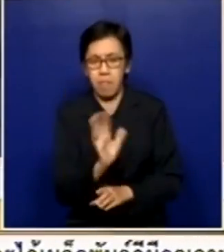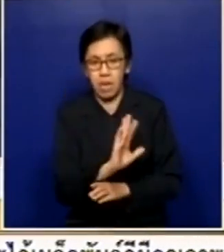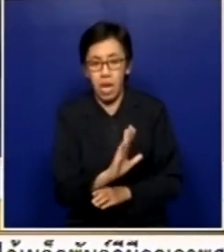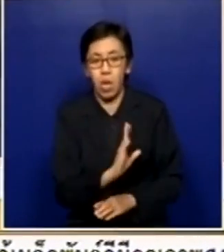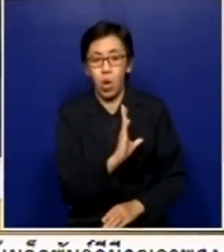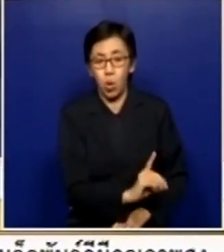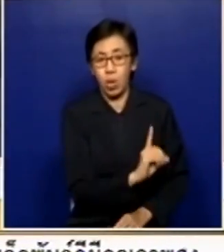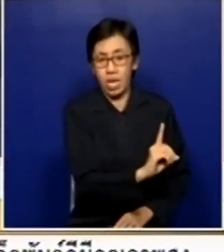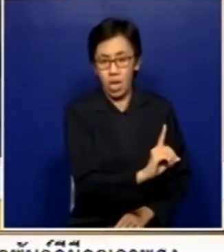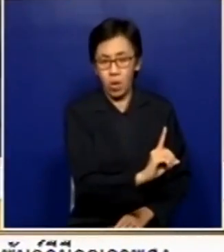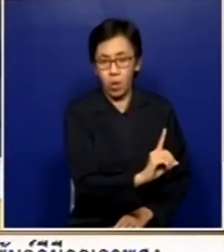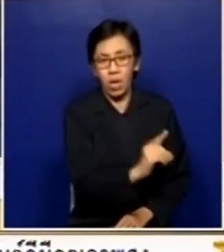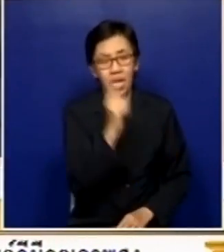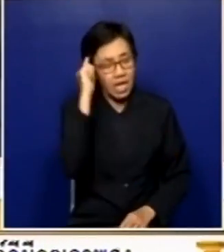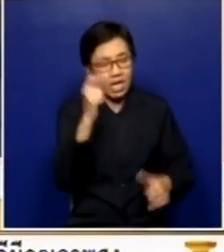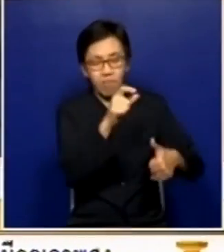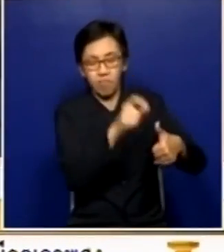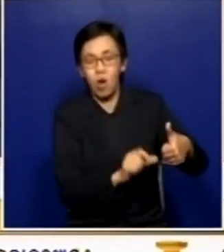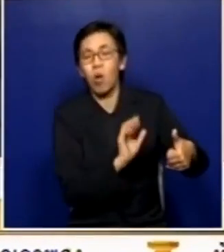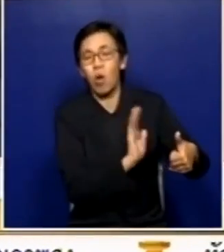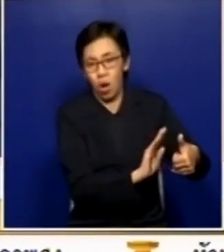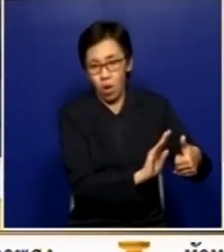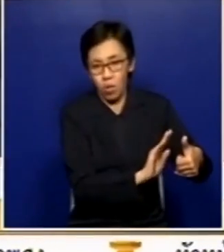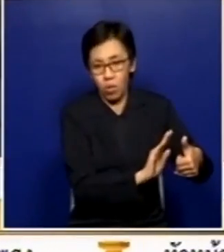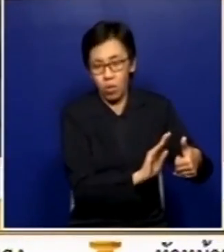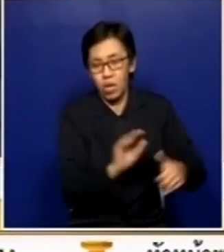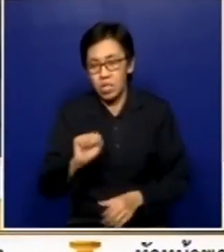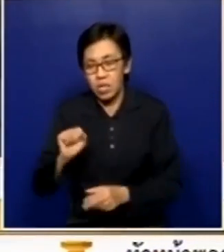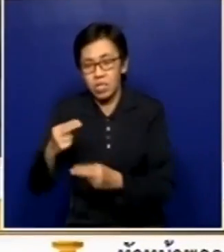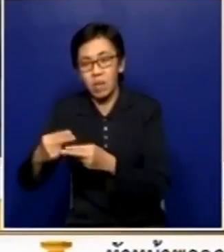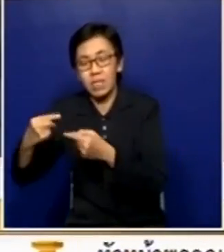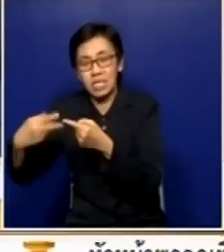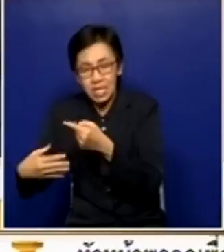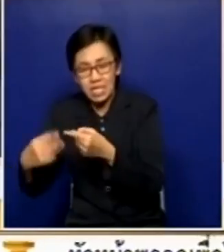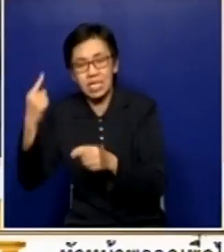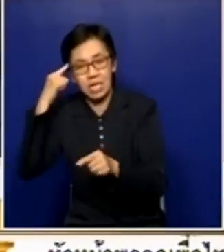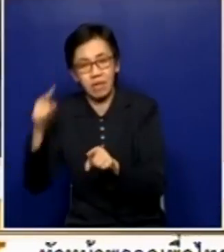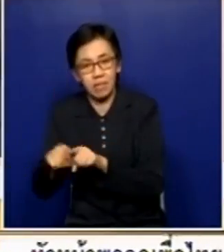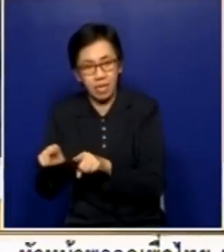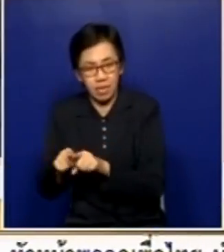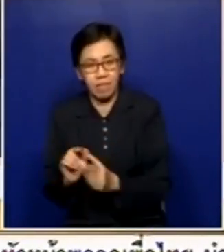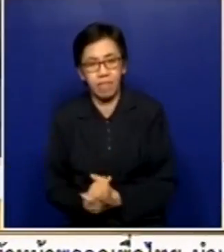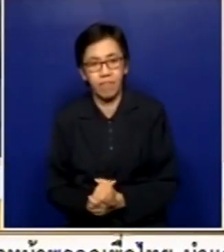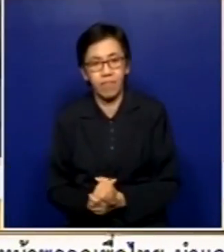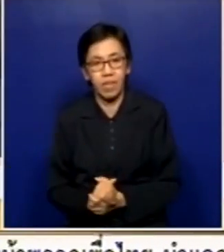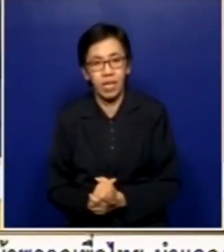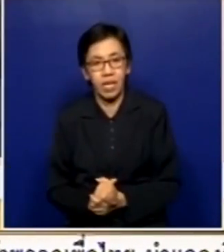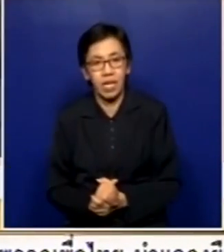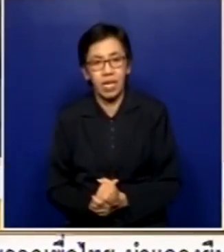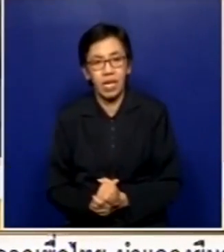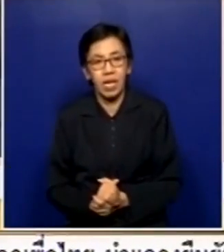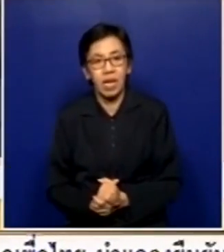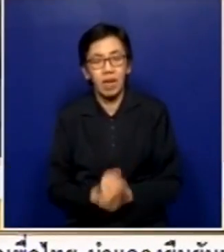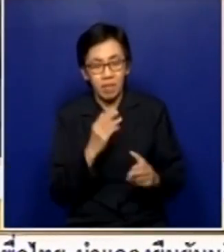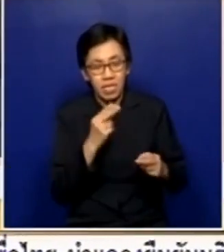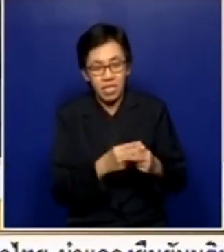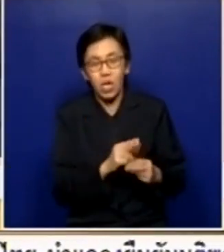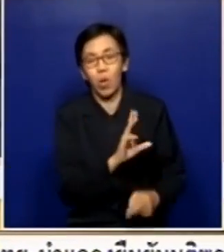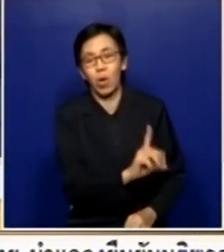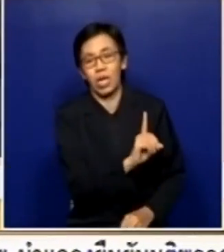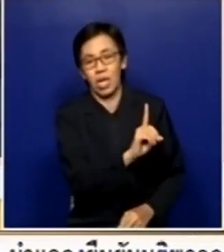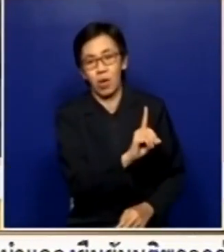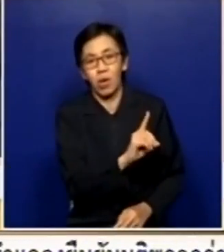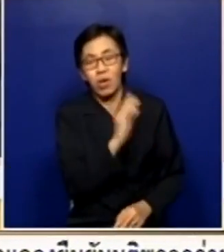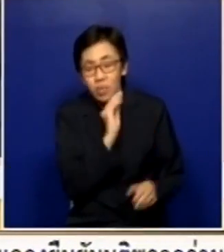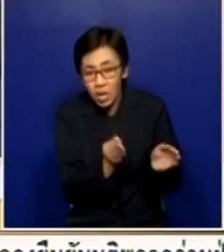คนเดียววิธีการคิดก็คิดคำนวณเหมือนกับสส.บัญชีรายชื่อแต่ว่าพรรคนั้นส่งคนเดียวอันดับเดียวนะครับแล้วถ้ามัน